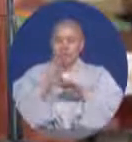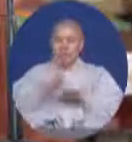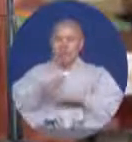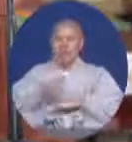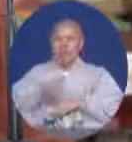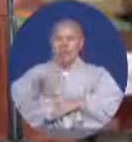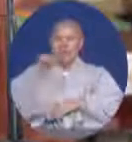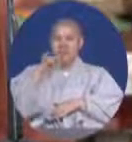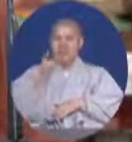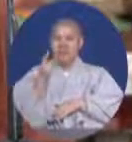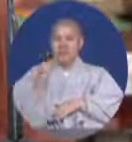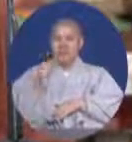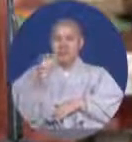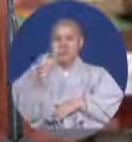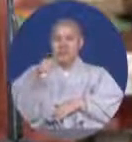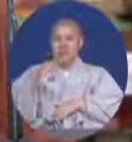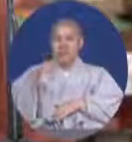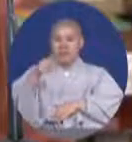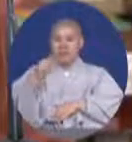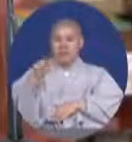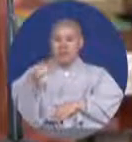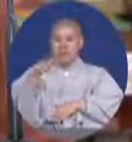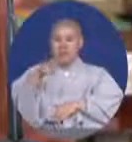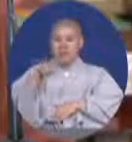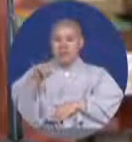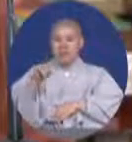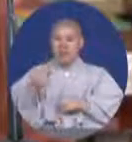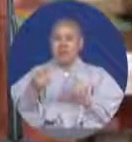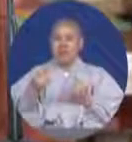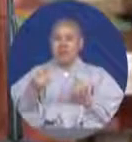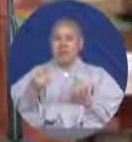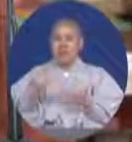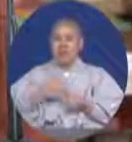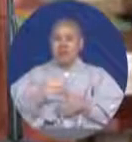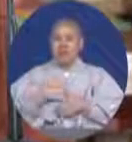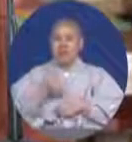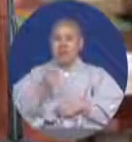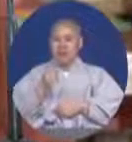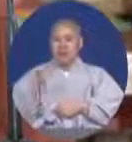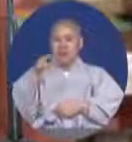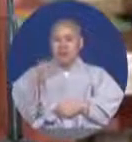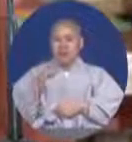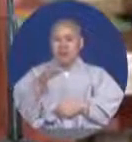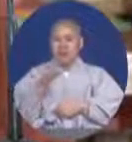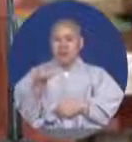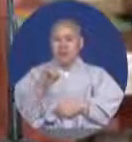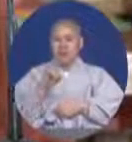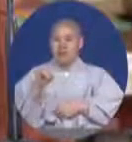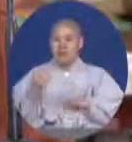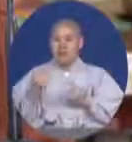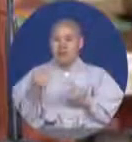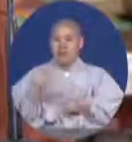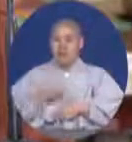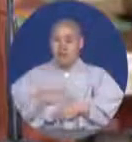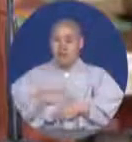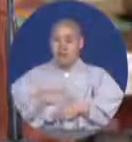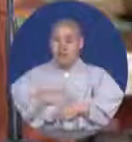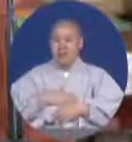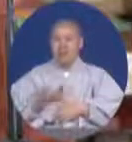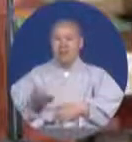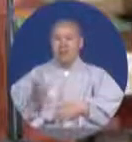이게 이 꼭두각시와 같은 나, 이 허수아비와 같은 나인데, 이것만